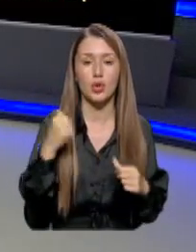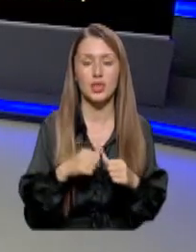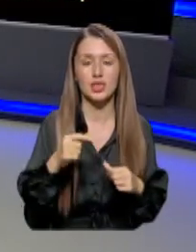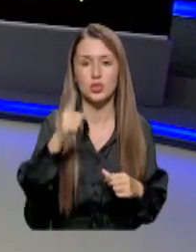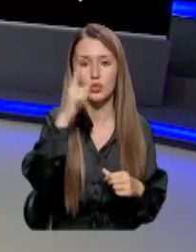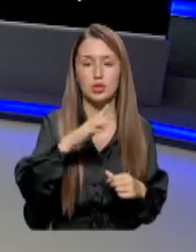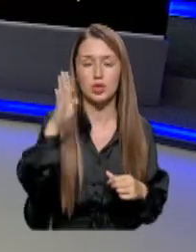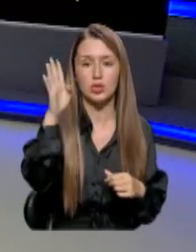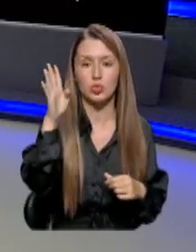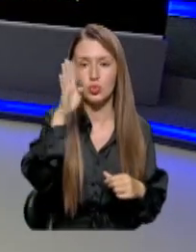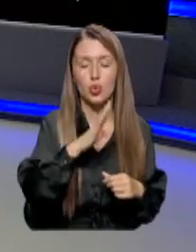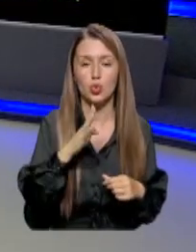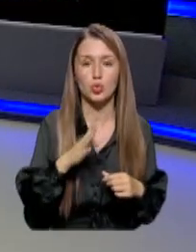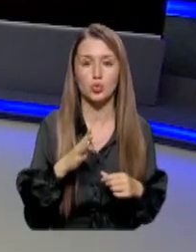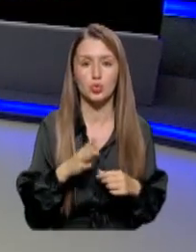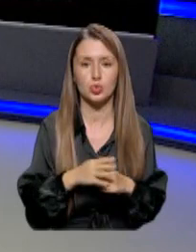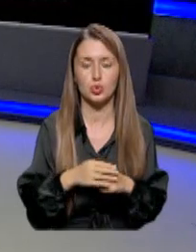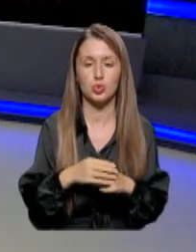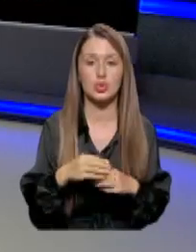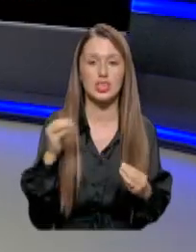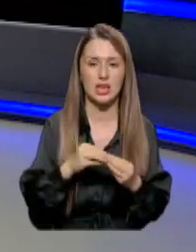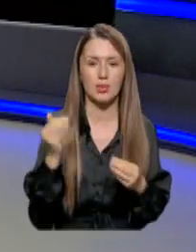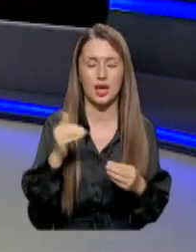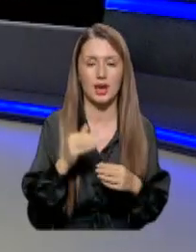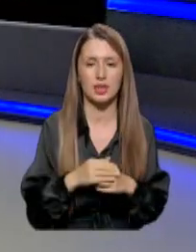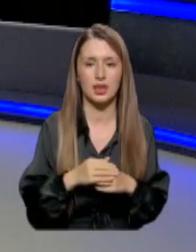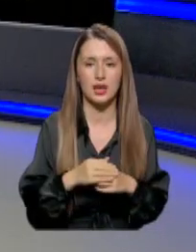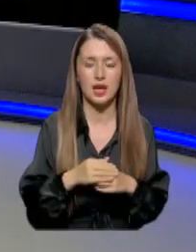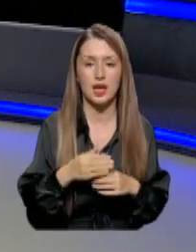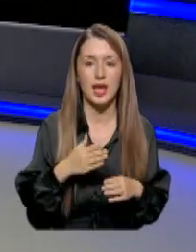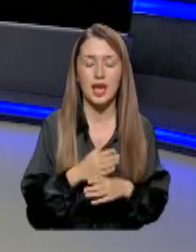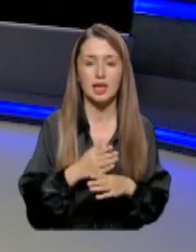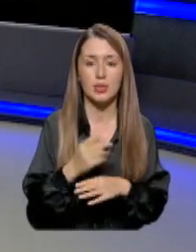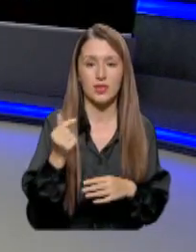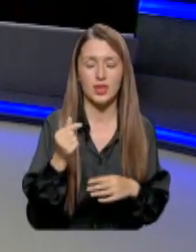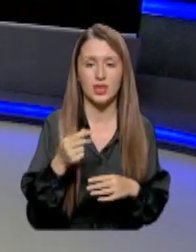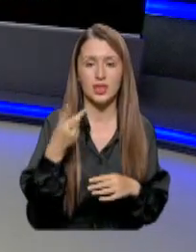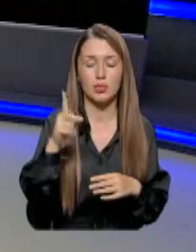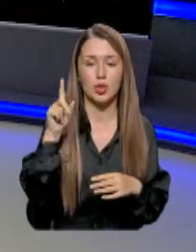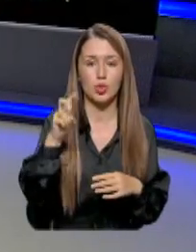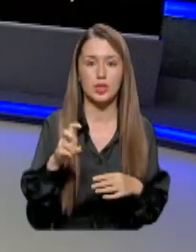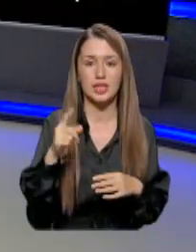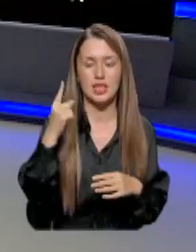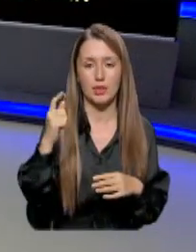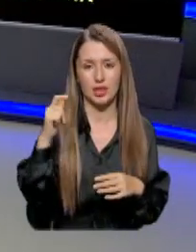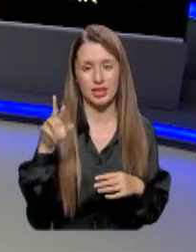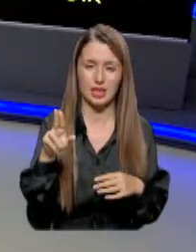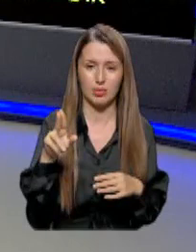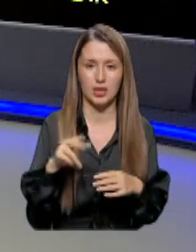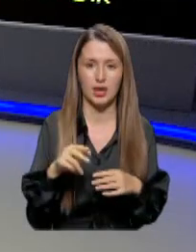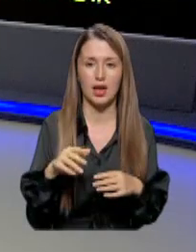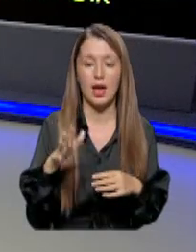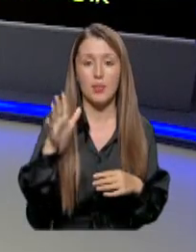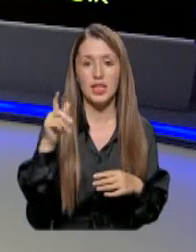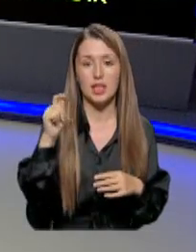%400, doğalgazı 16 kez %362 zam gelmiş. Ekmeğin fiyatı 2018'de 1 lira 25 kuruşken